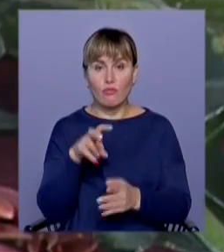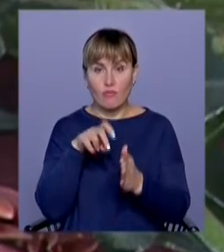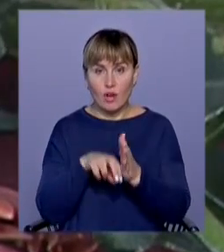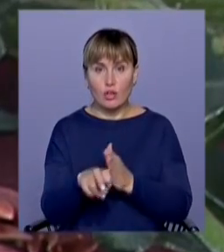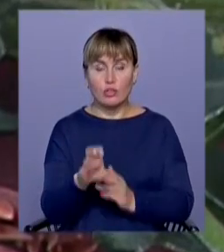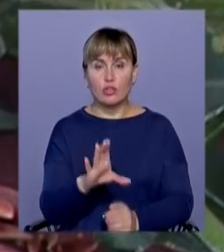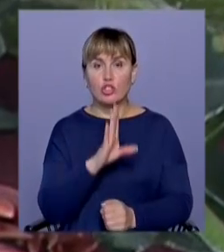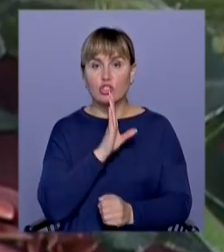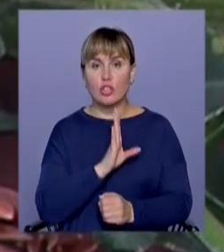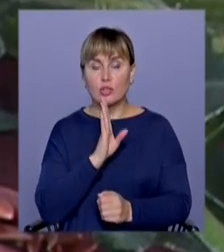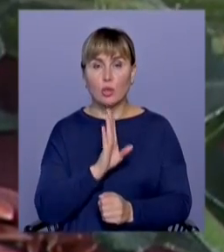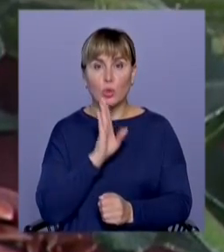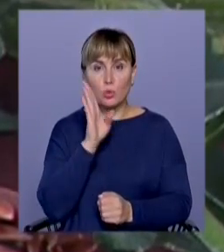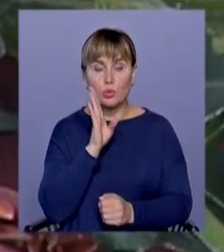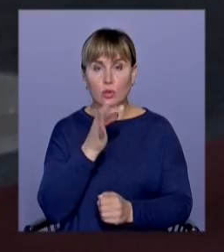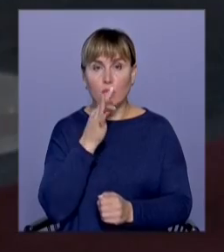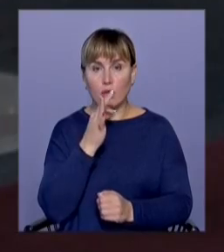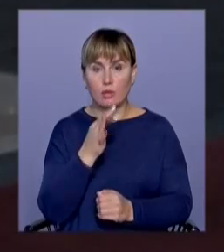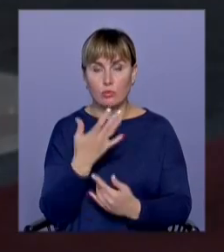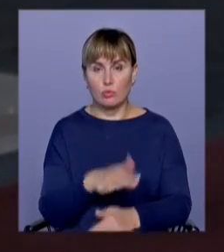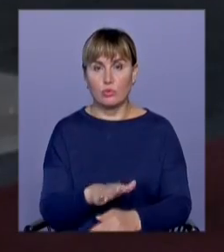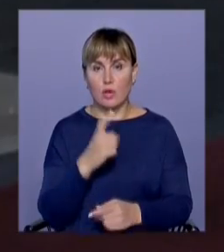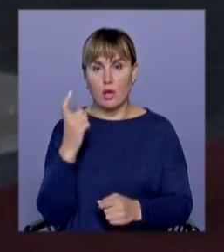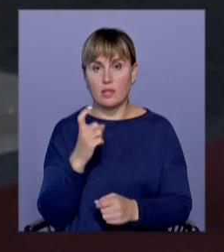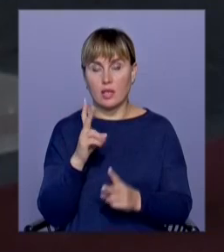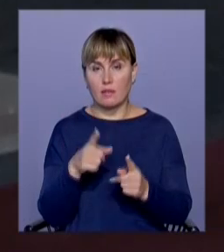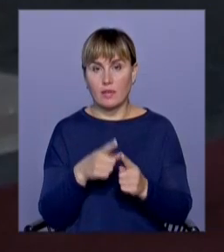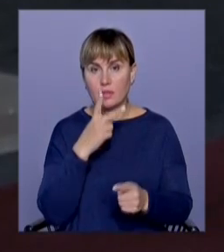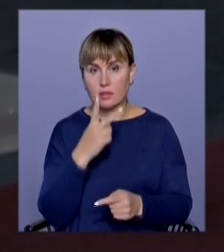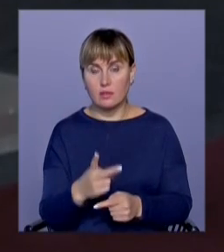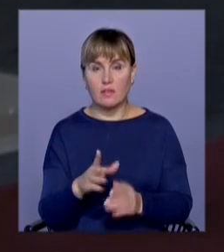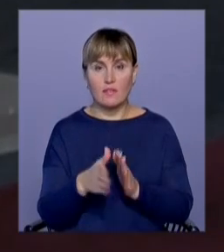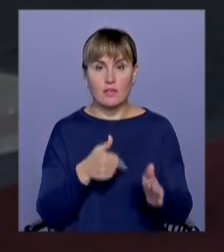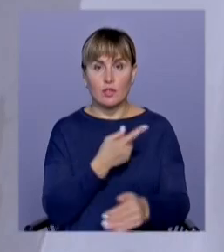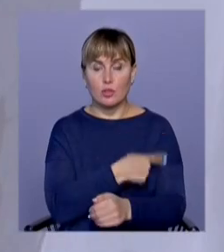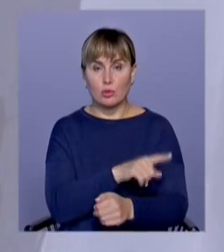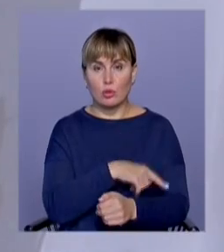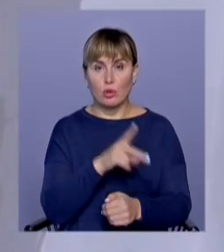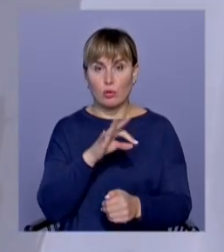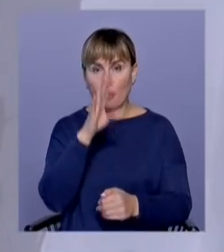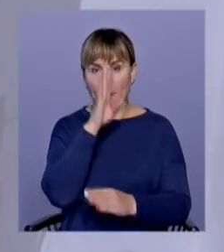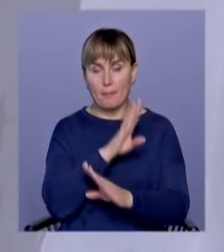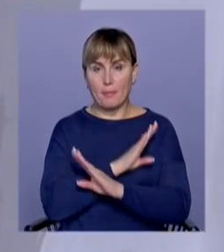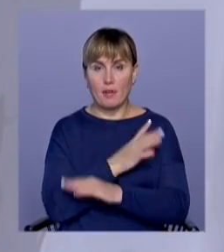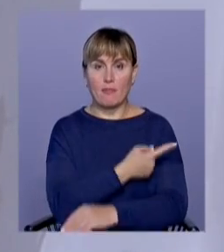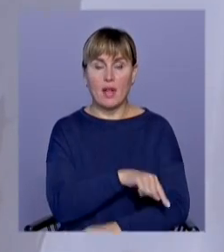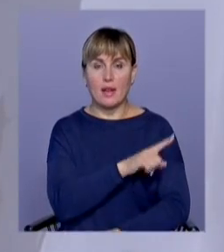туда с женщиной. Утром раненого студента обнаружила хозяйка квартиры. Она вызвала скорую, но парень скончался в